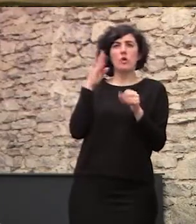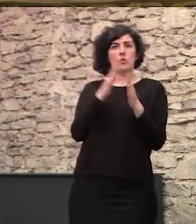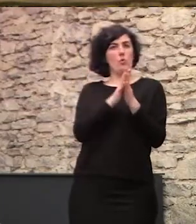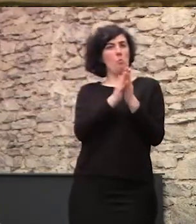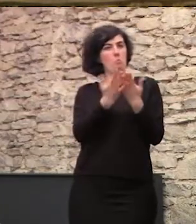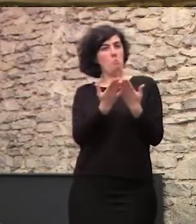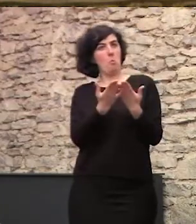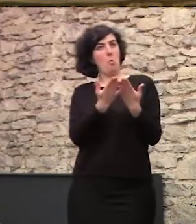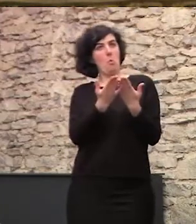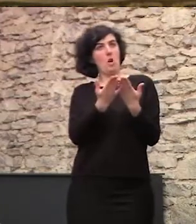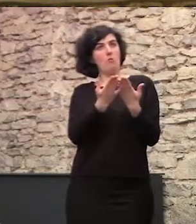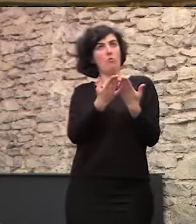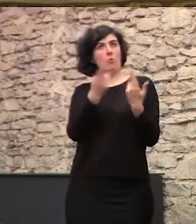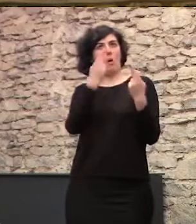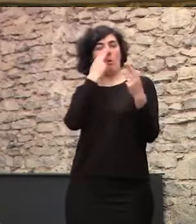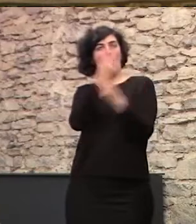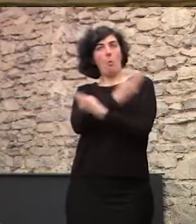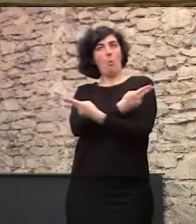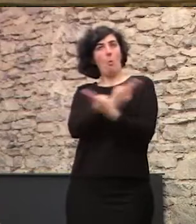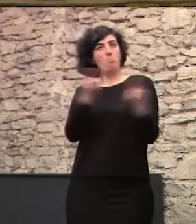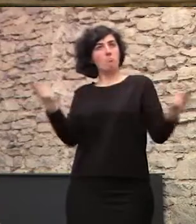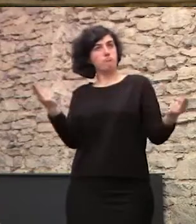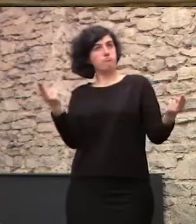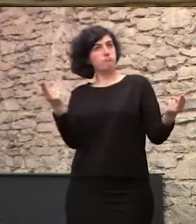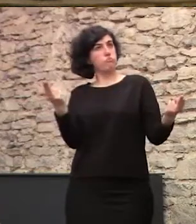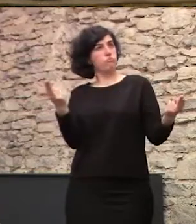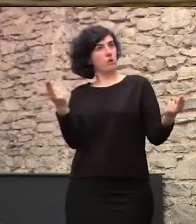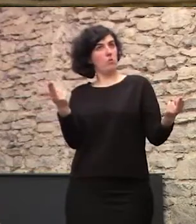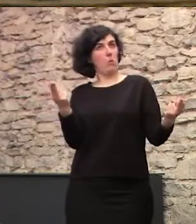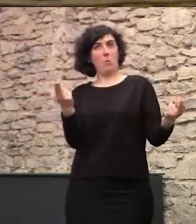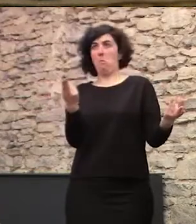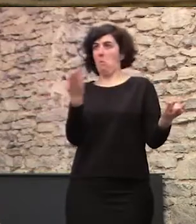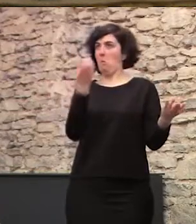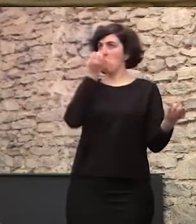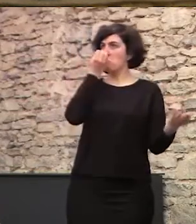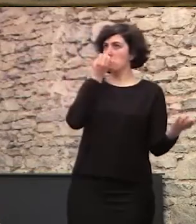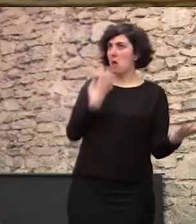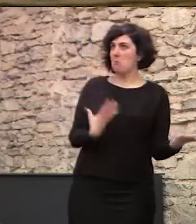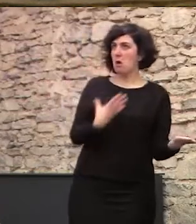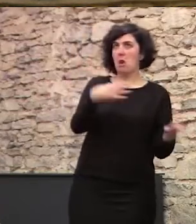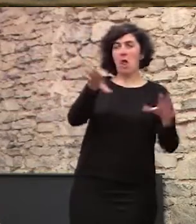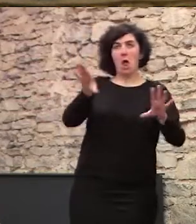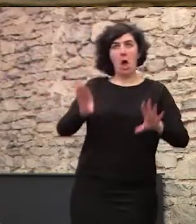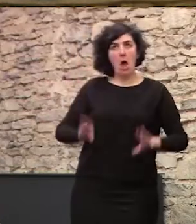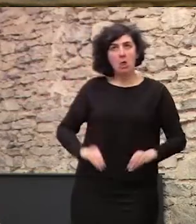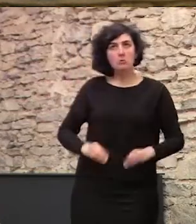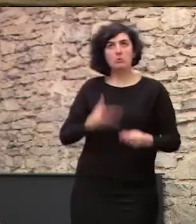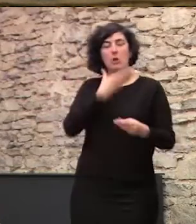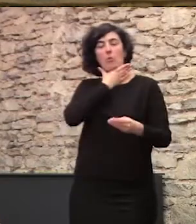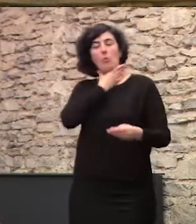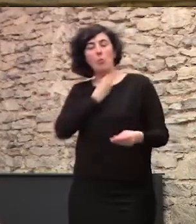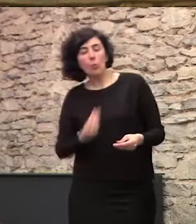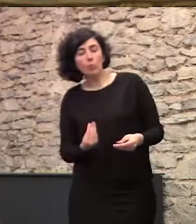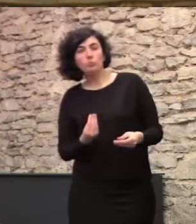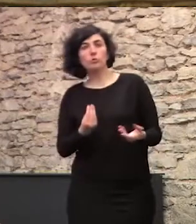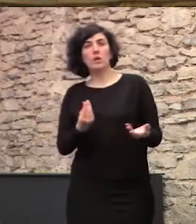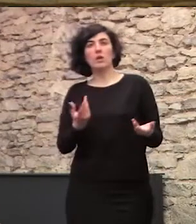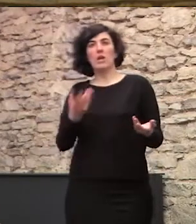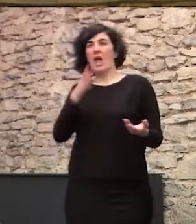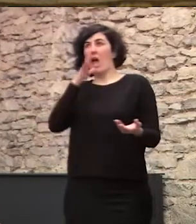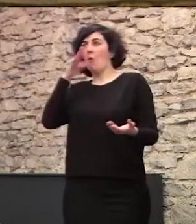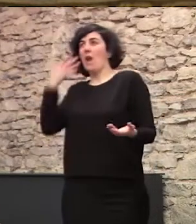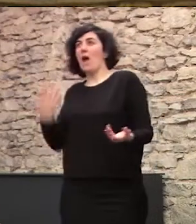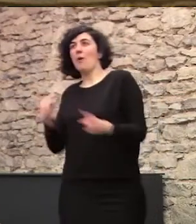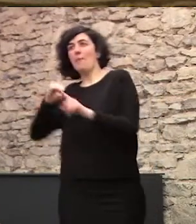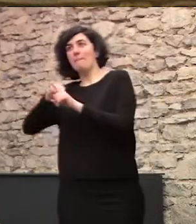honak, ba, bestakit espresio hori, edo estilo aldetik, idazte aldetik, edo